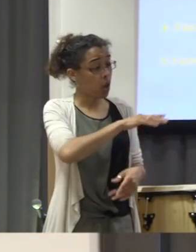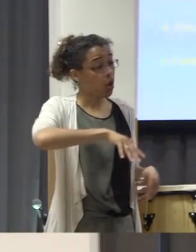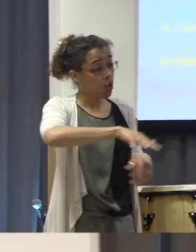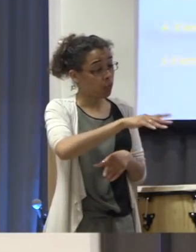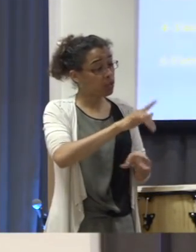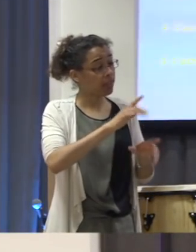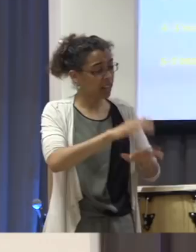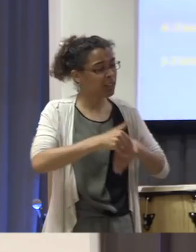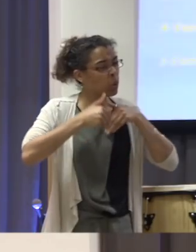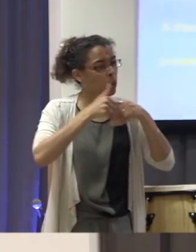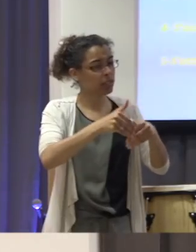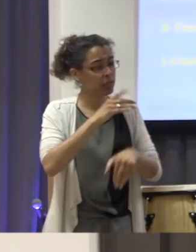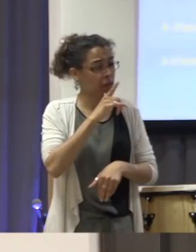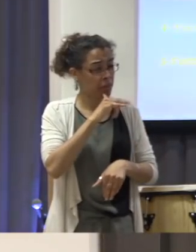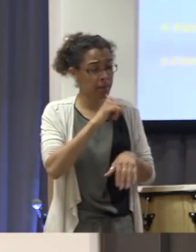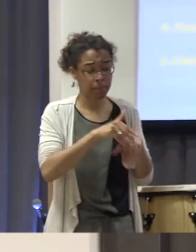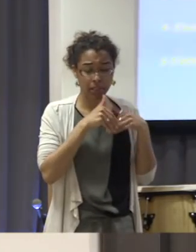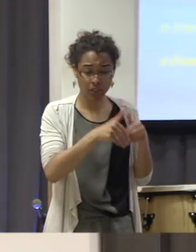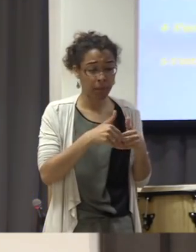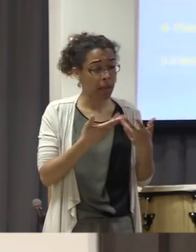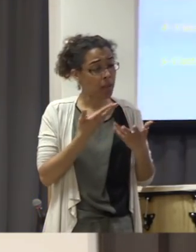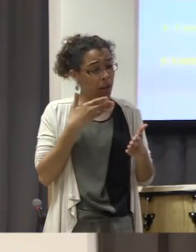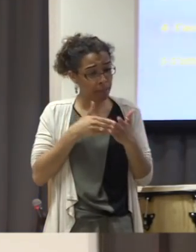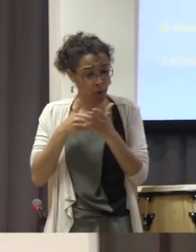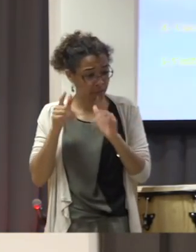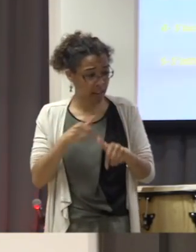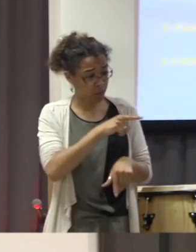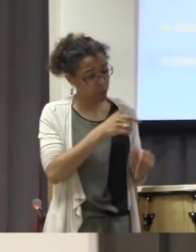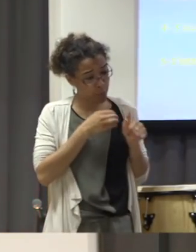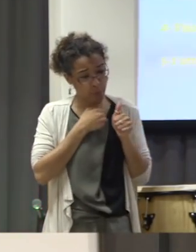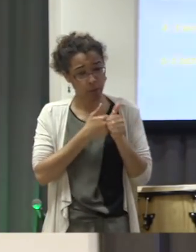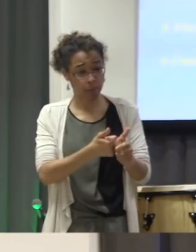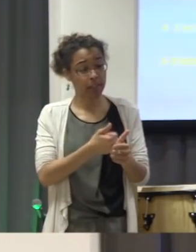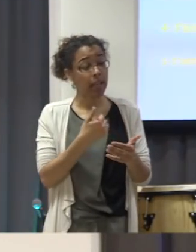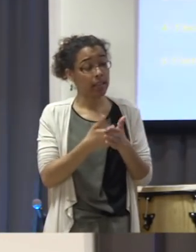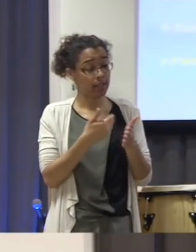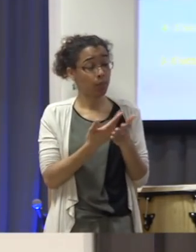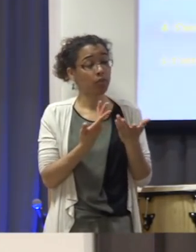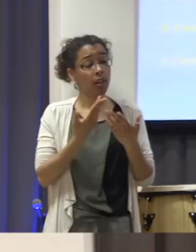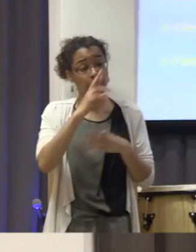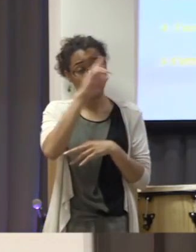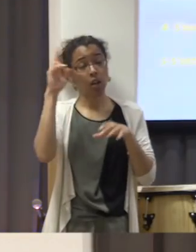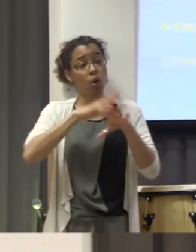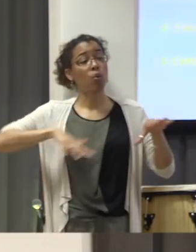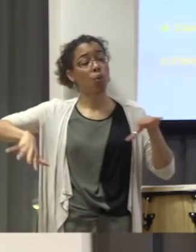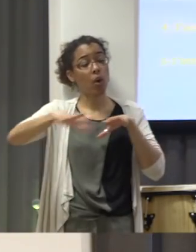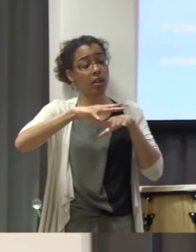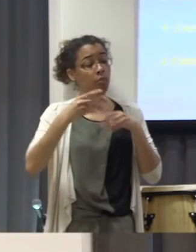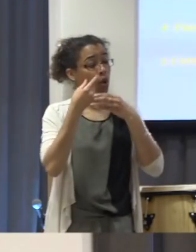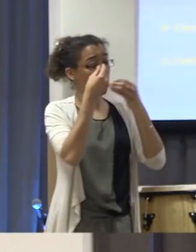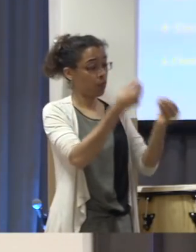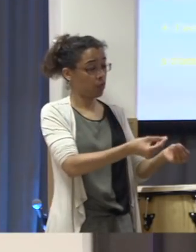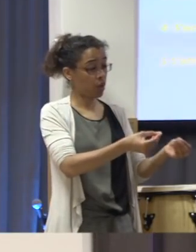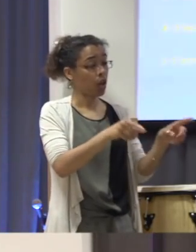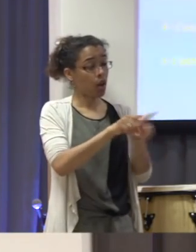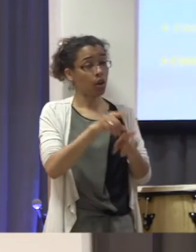avez persévéré avec moi dans mes épreuves. C'est pourquoi je dispose du royaume en votre faveur comme